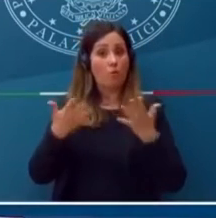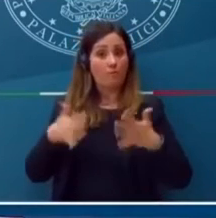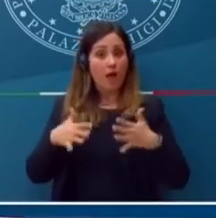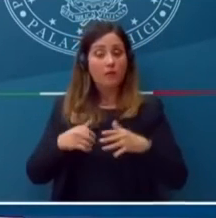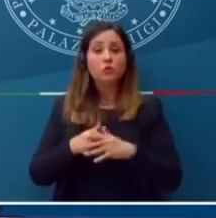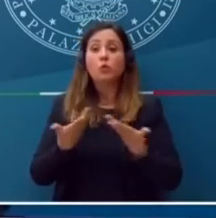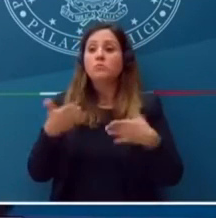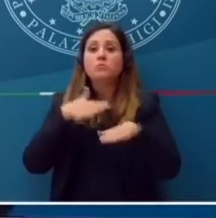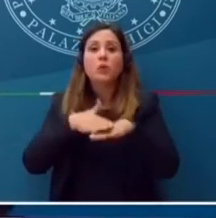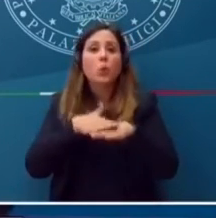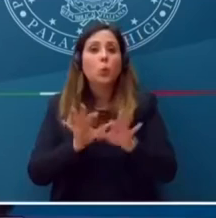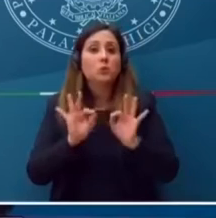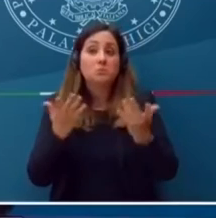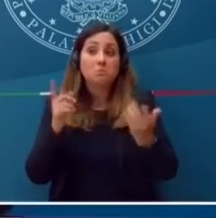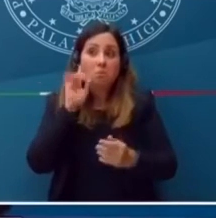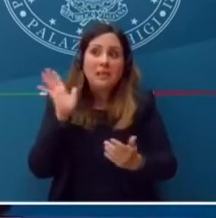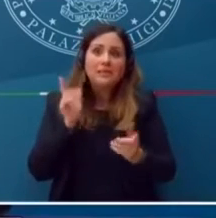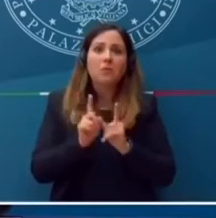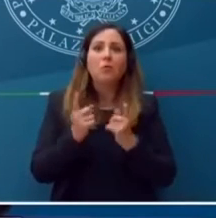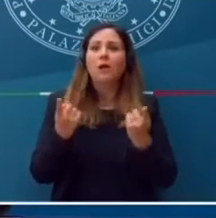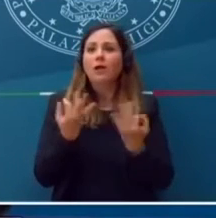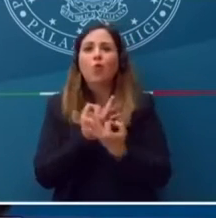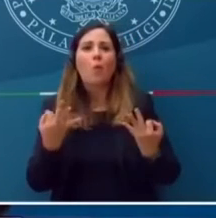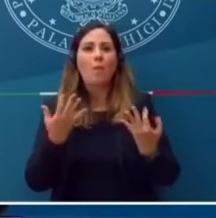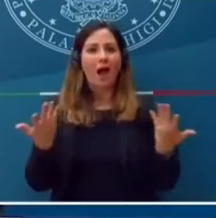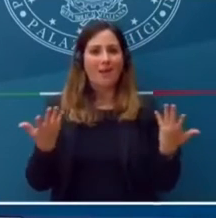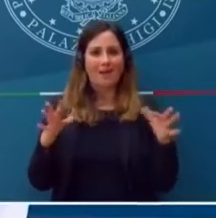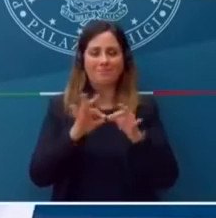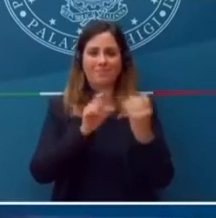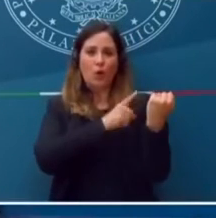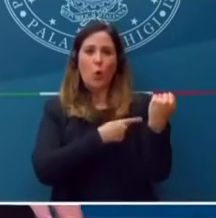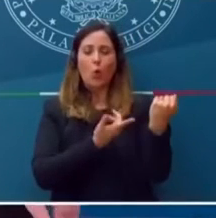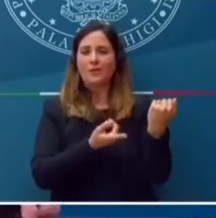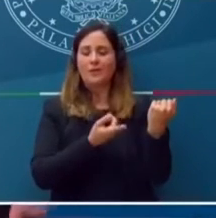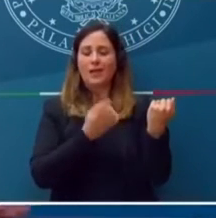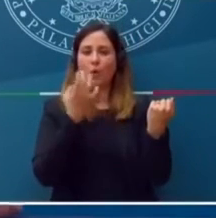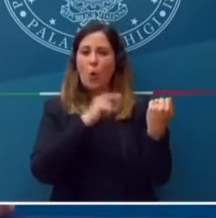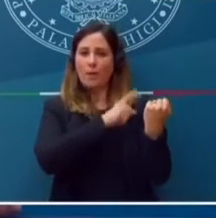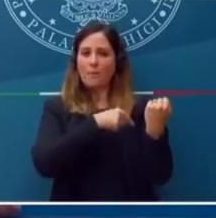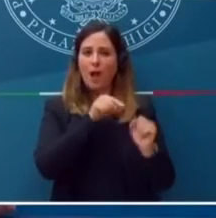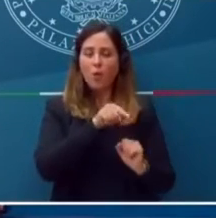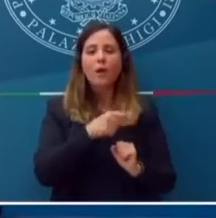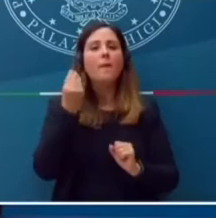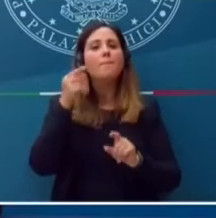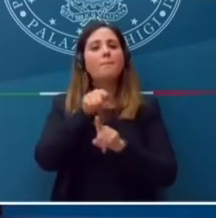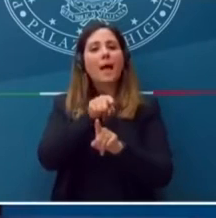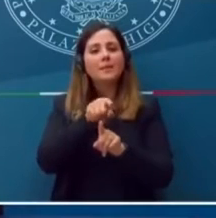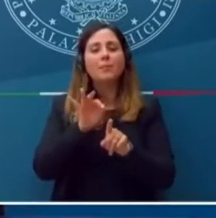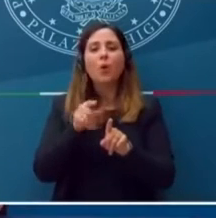mi pare anche di buon senso del Golden Power in questa situazione. Pensate che la carenza di semiconduttori ha